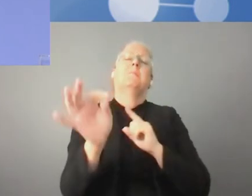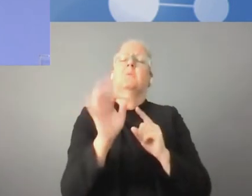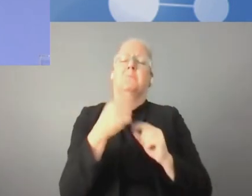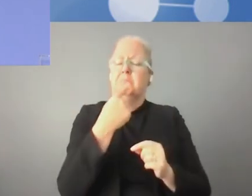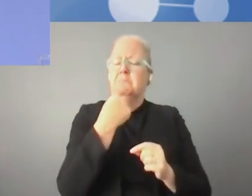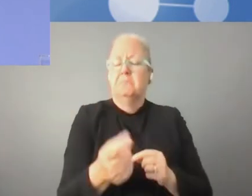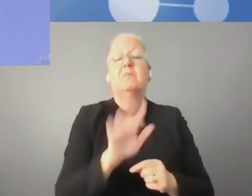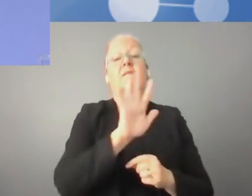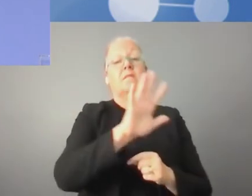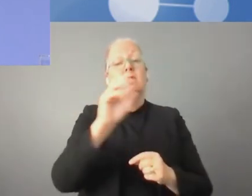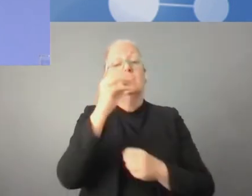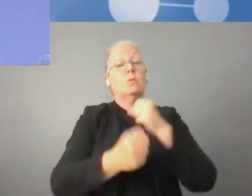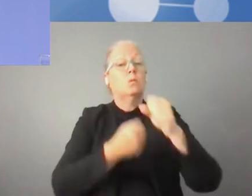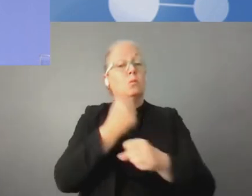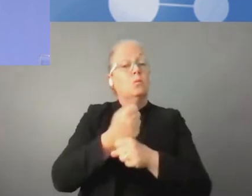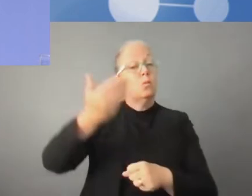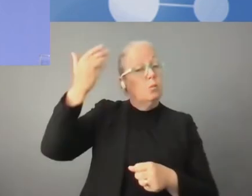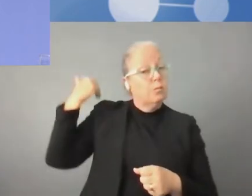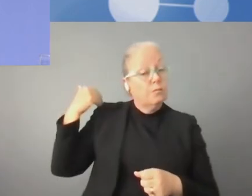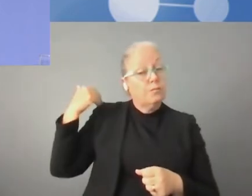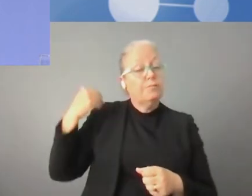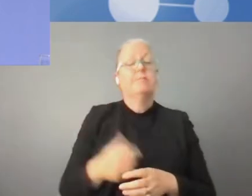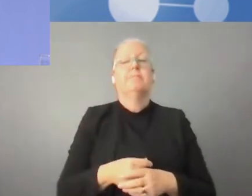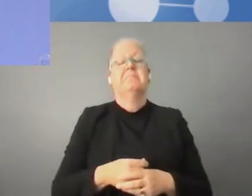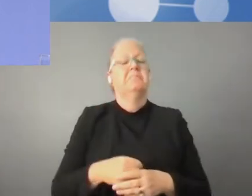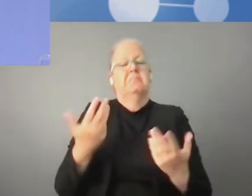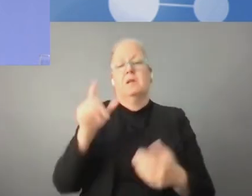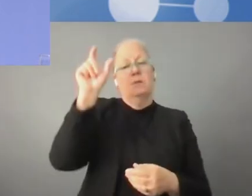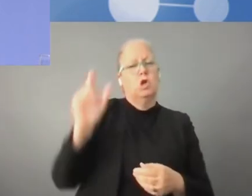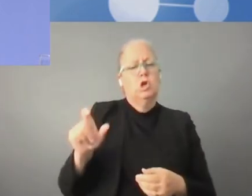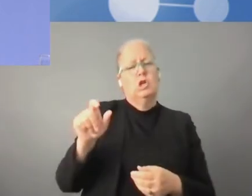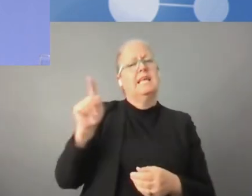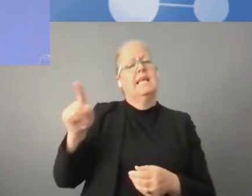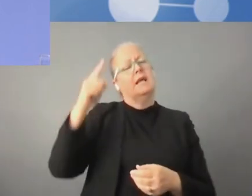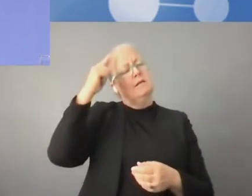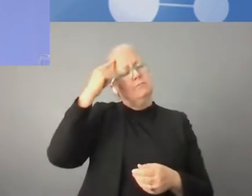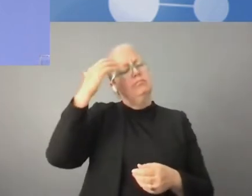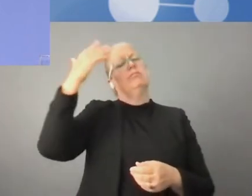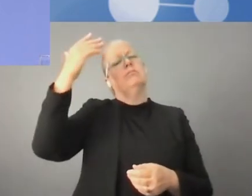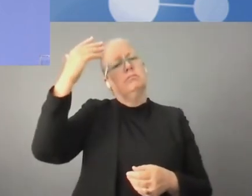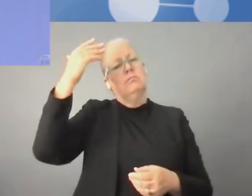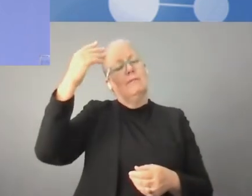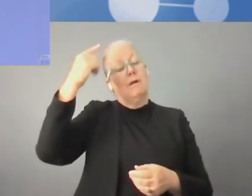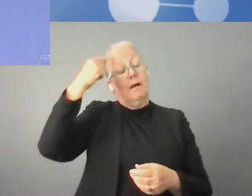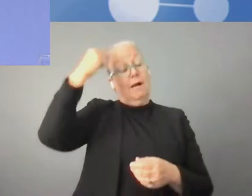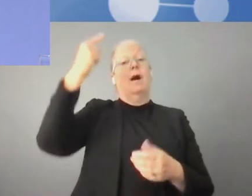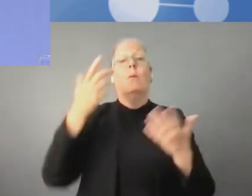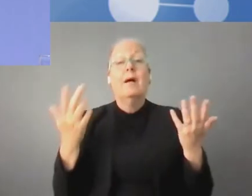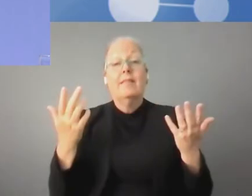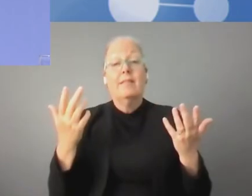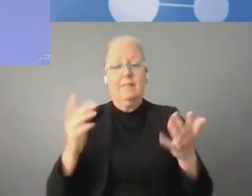50年前有一些科学家他们想出了网络，当时他